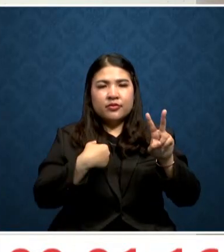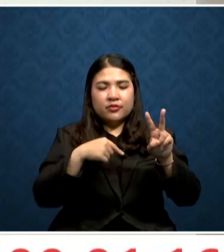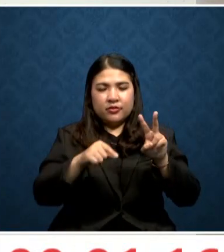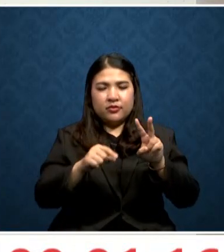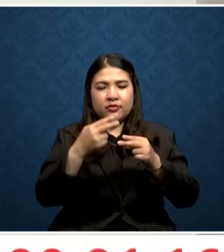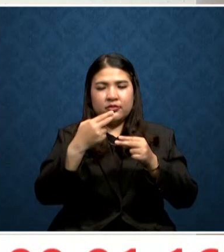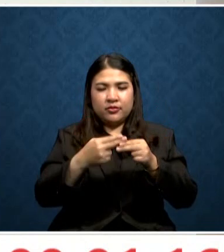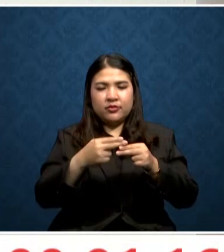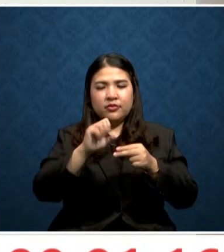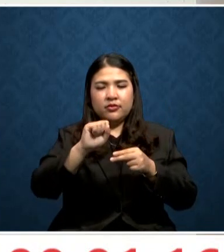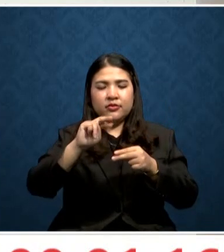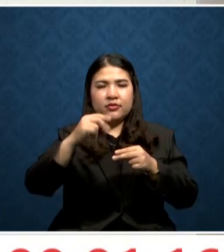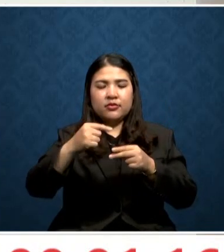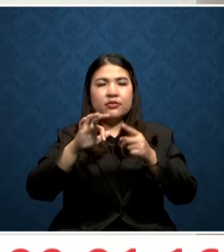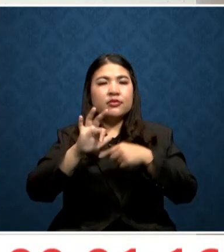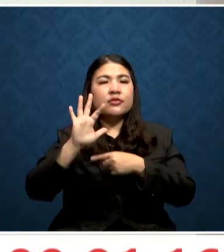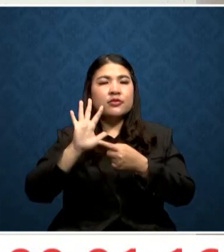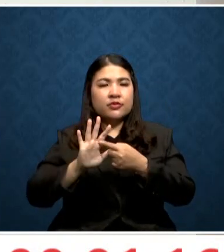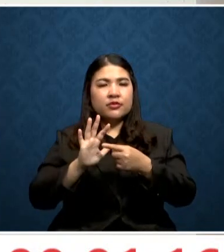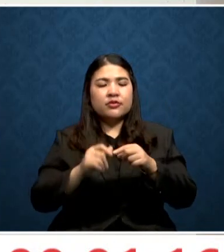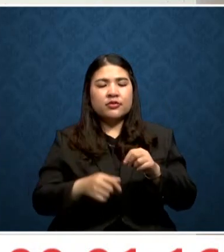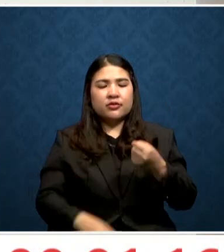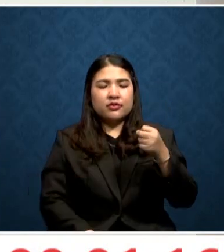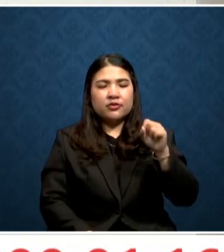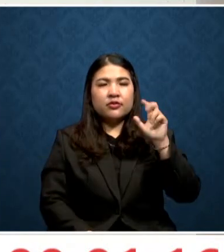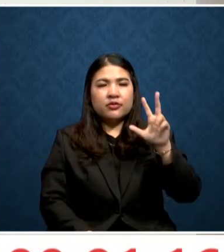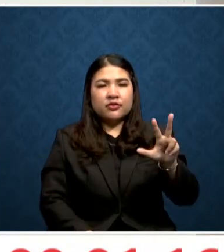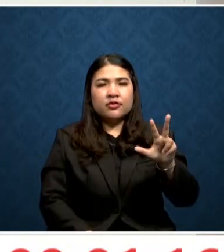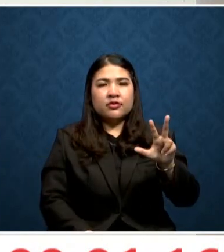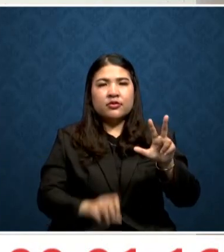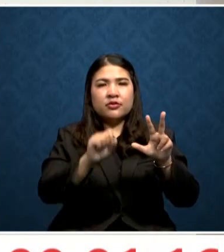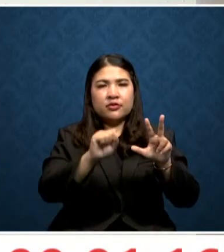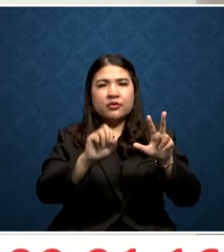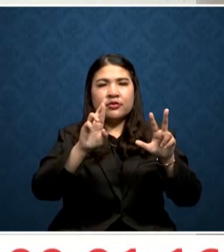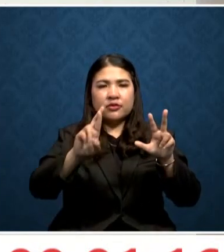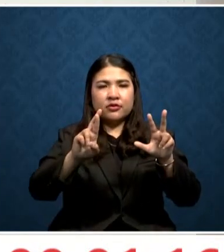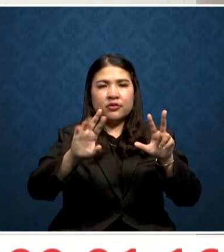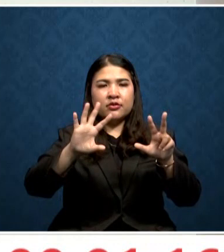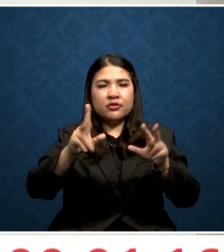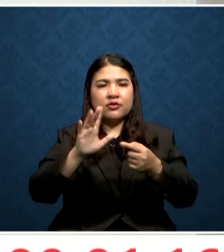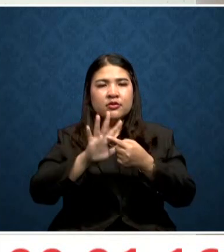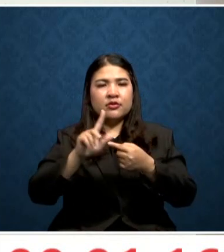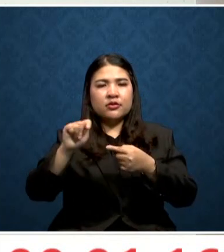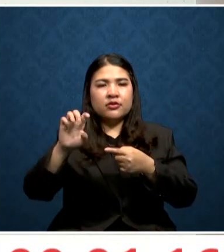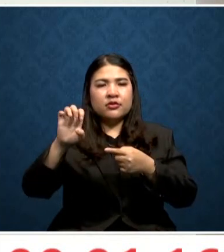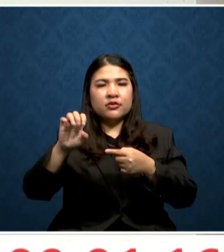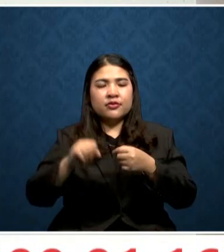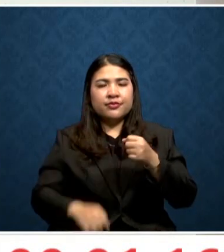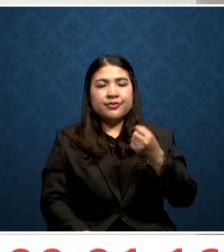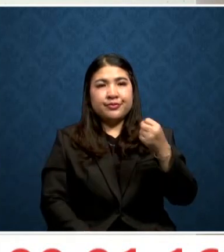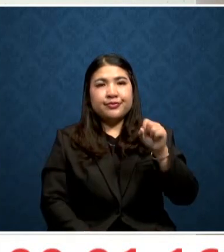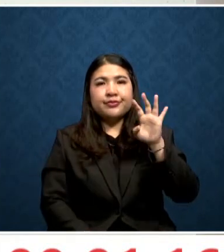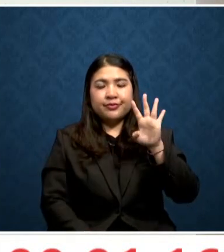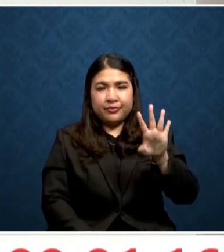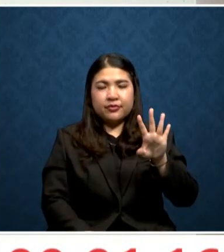าส่งมหาชัย 13. นายสรชาติวิชยสุวรรณพงศ์ 14.